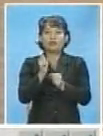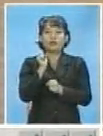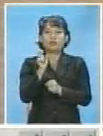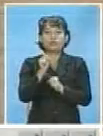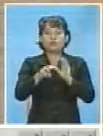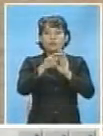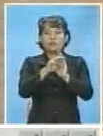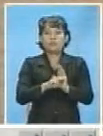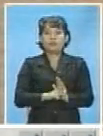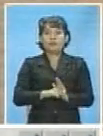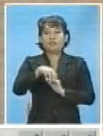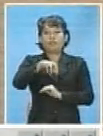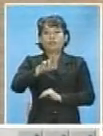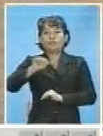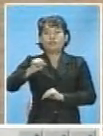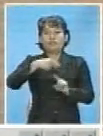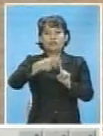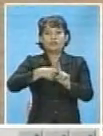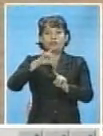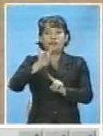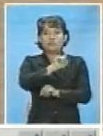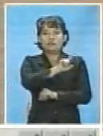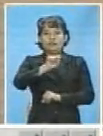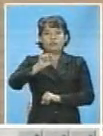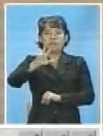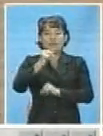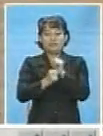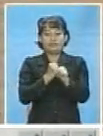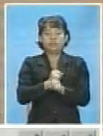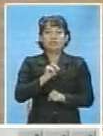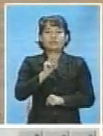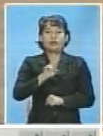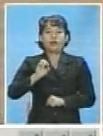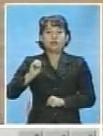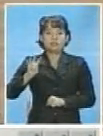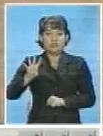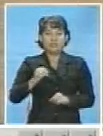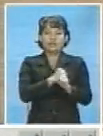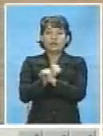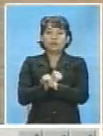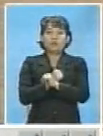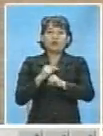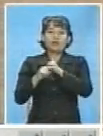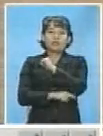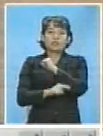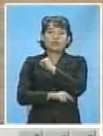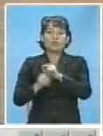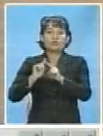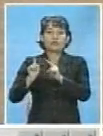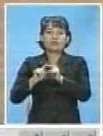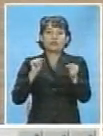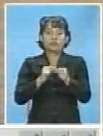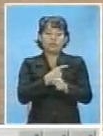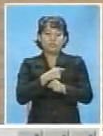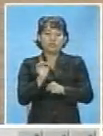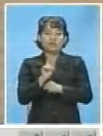าเมื่อวันที่23สิงหาคม2554คือป้องกันและปราบปรามการทุจริตและประพฤติมิชอบใน